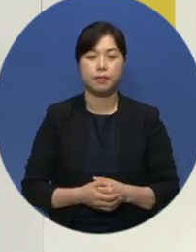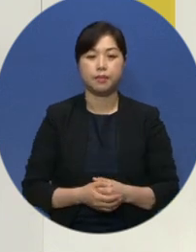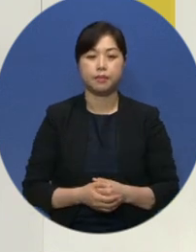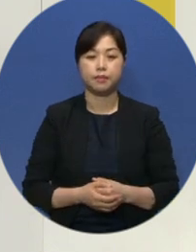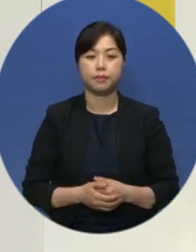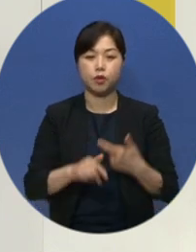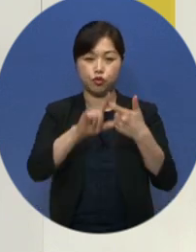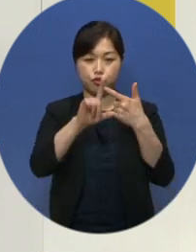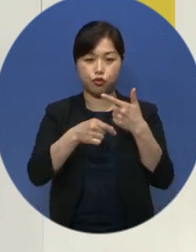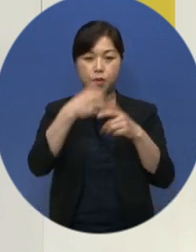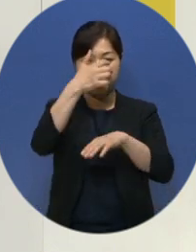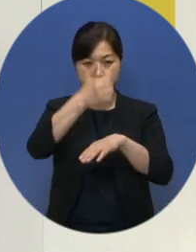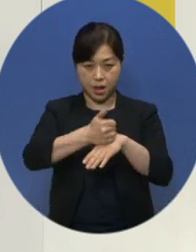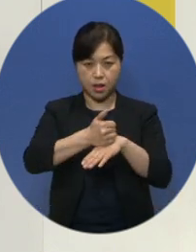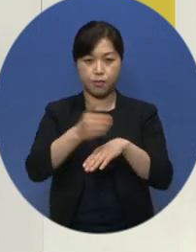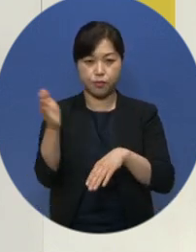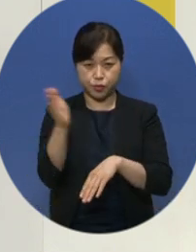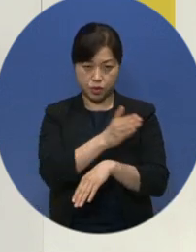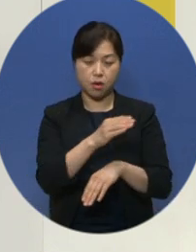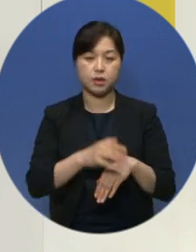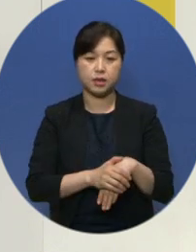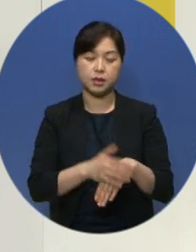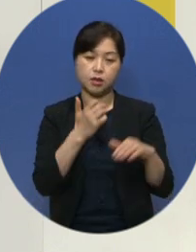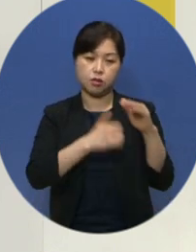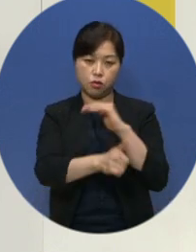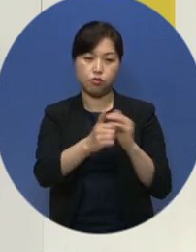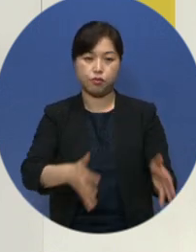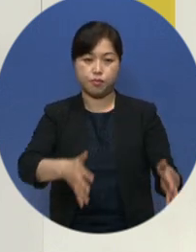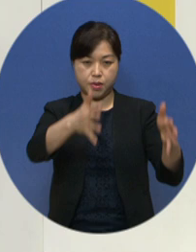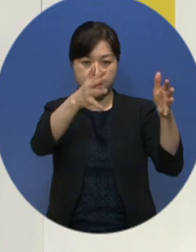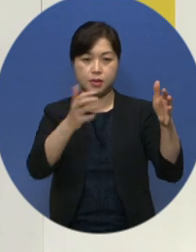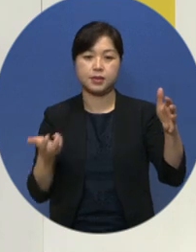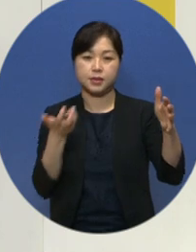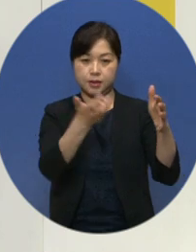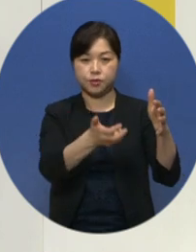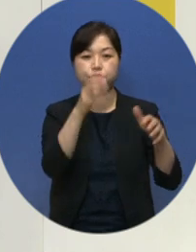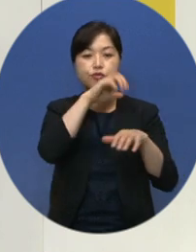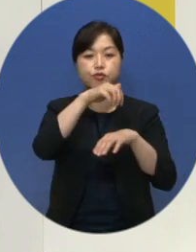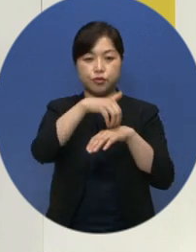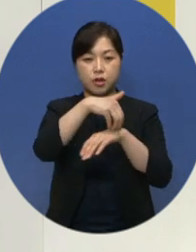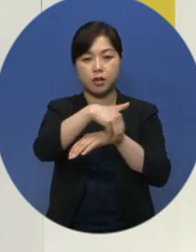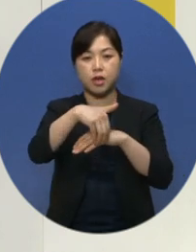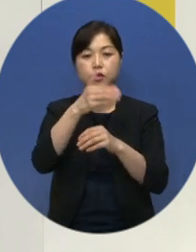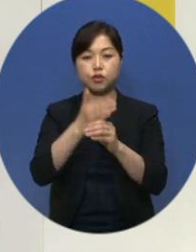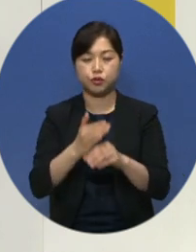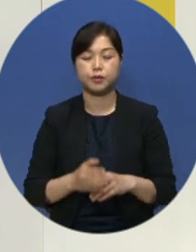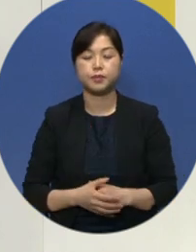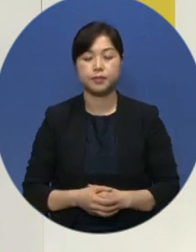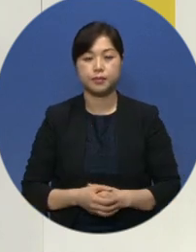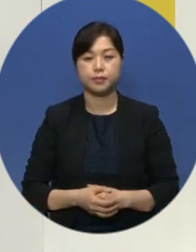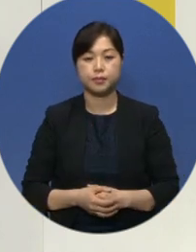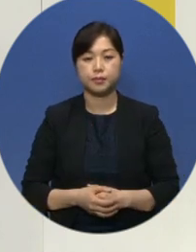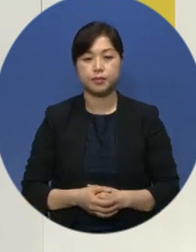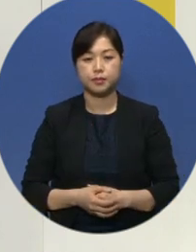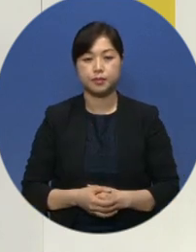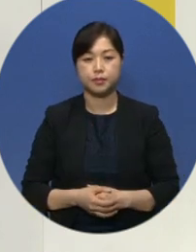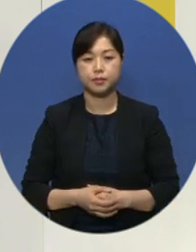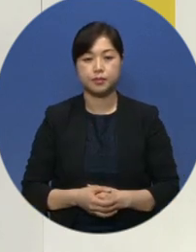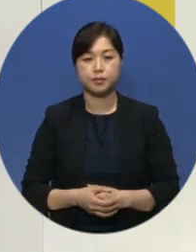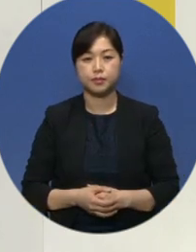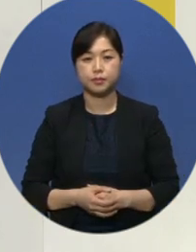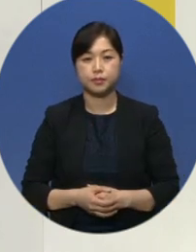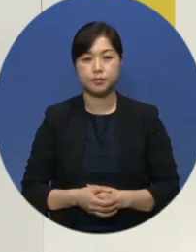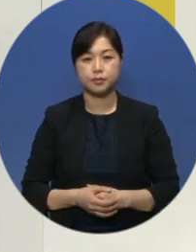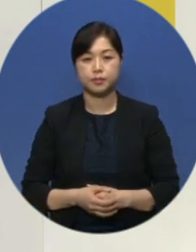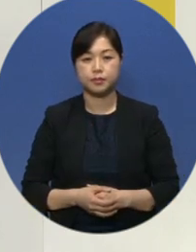6월 말부터는 에 입촌 을 해서 예 훈련을 할 계획을 지금 세우고 있습니다 4 그래서 다시 아